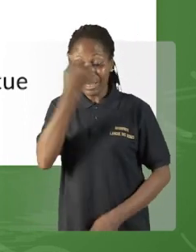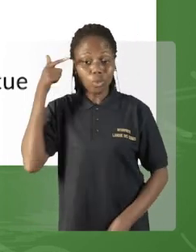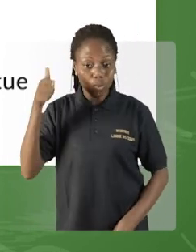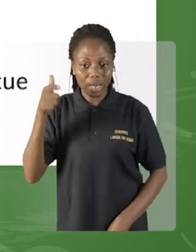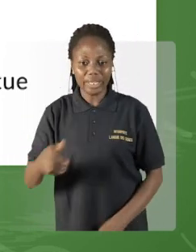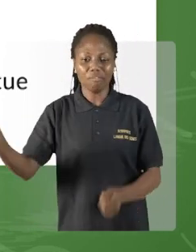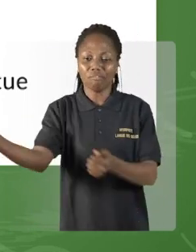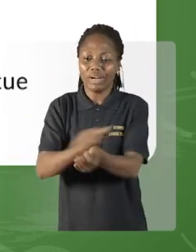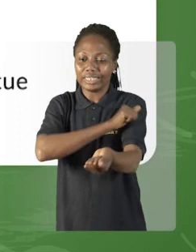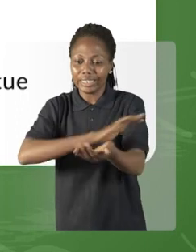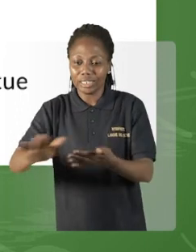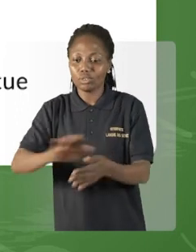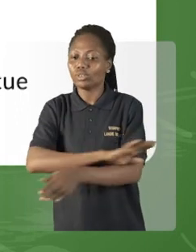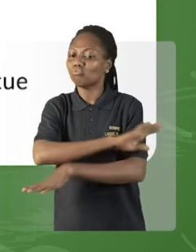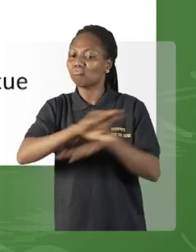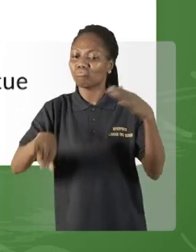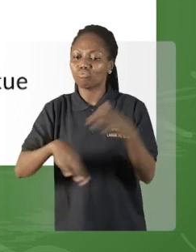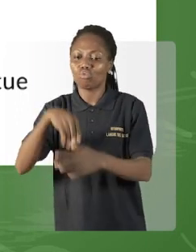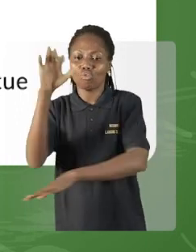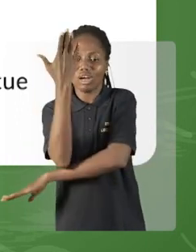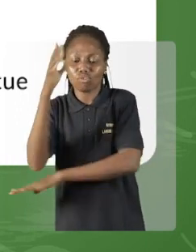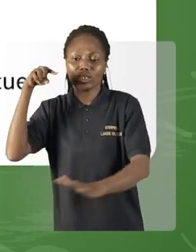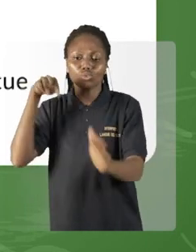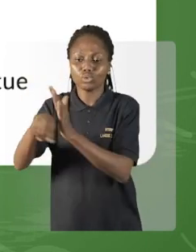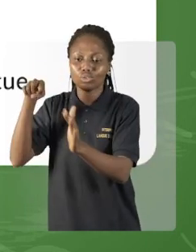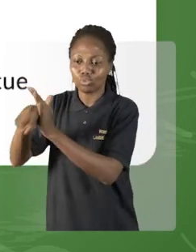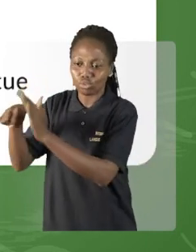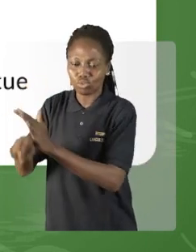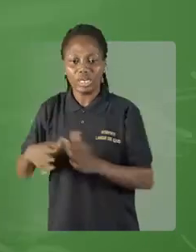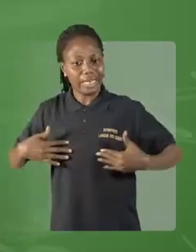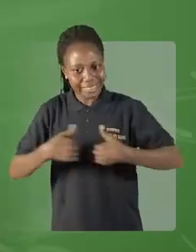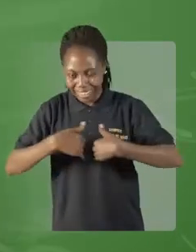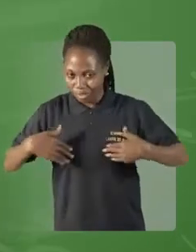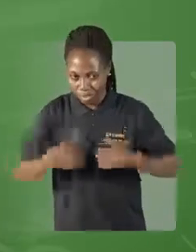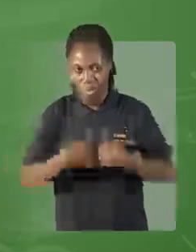moyen de sauvegarde de l'environnement.